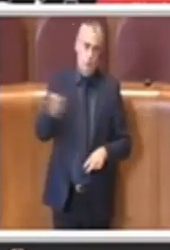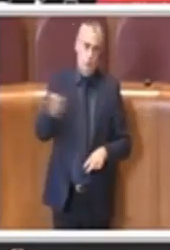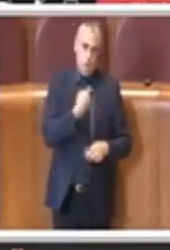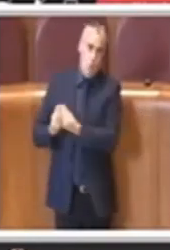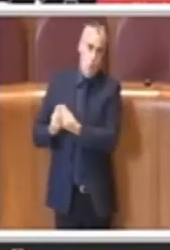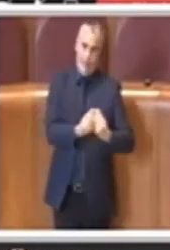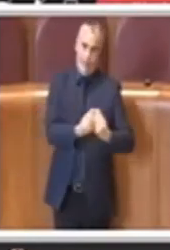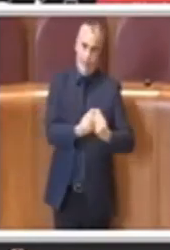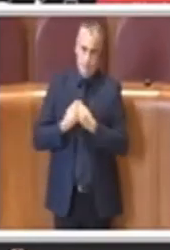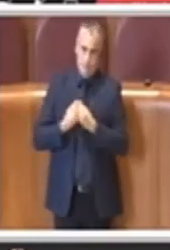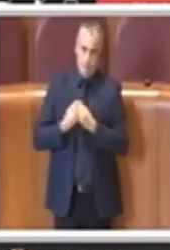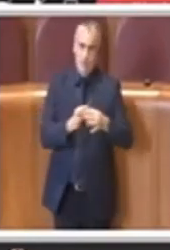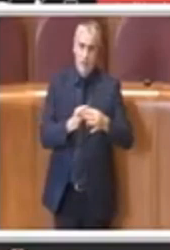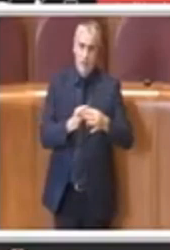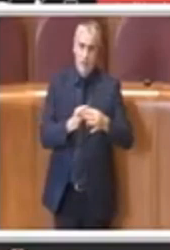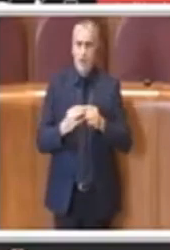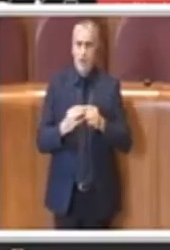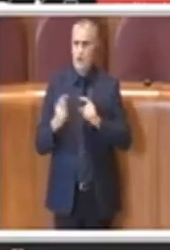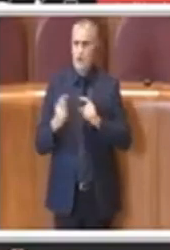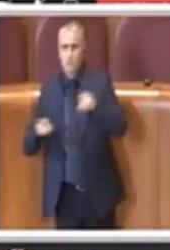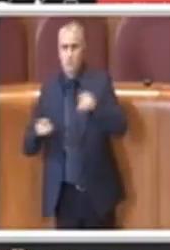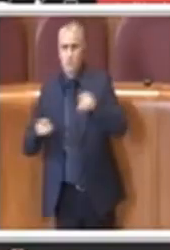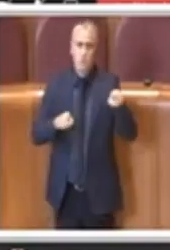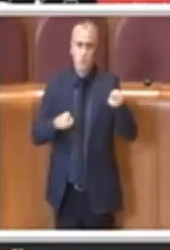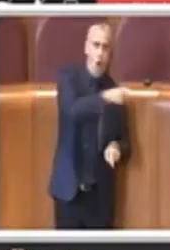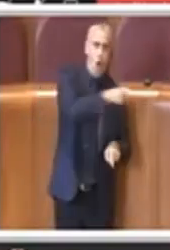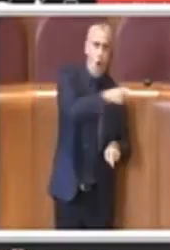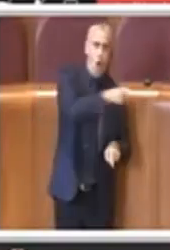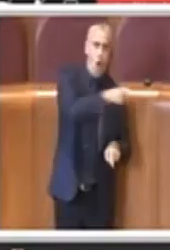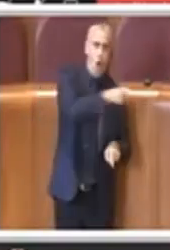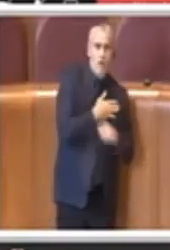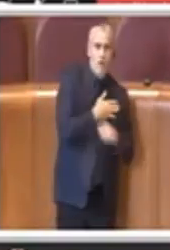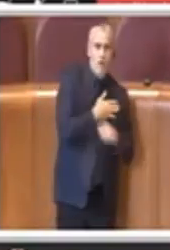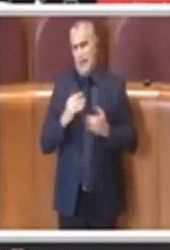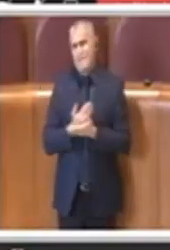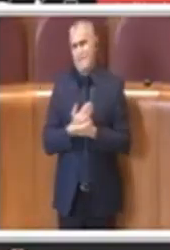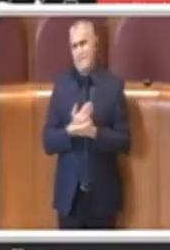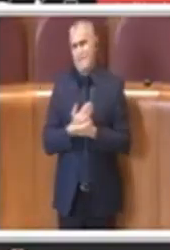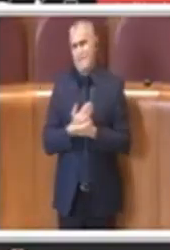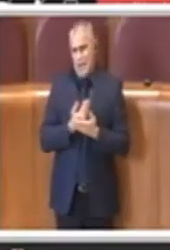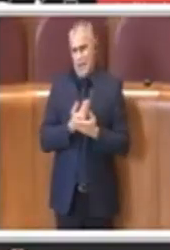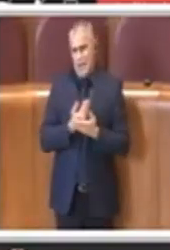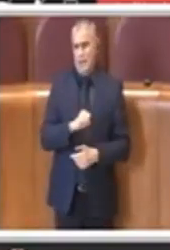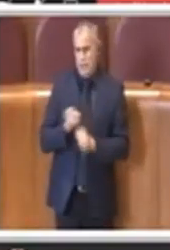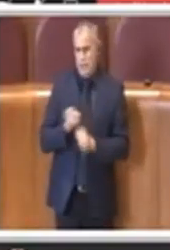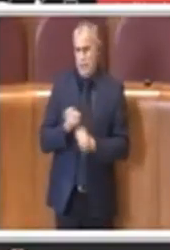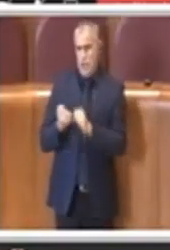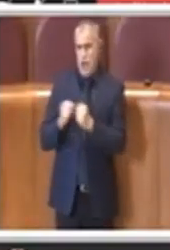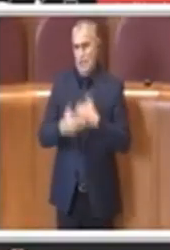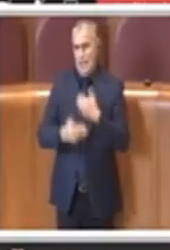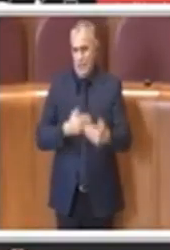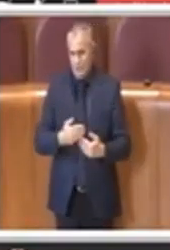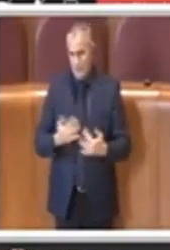e io eviterei ogni polemica che danneggia chi veramente crede alla lotta ai cambiamenti climatici. Grazie, Presidente.